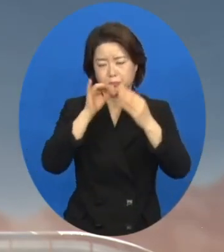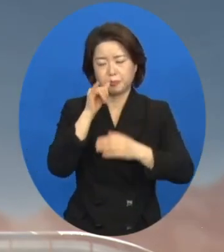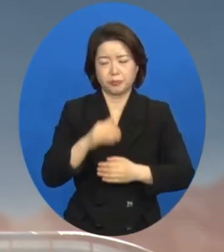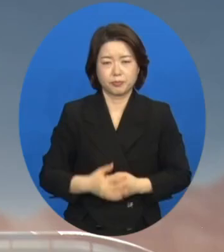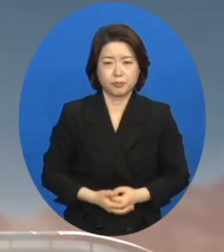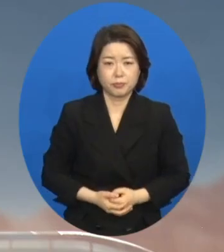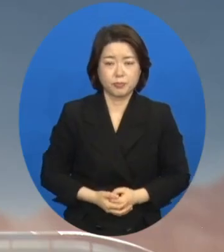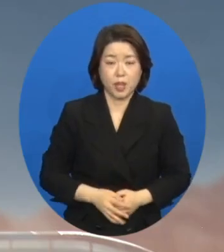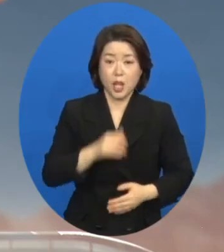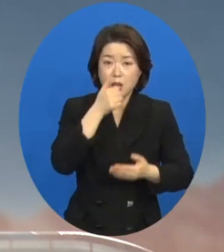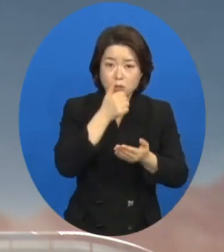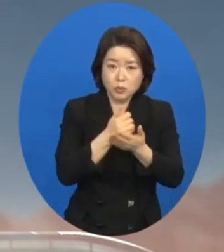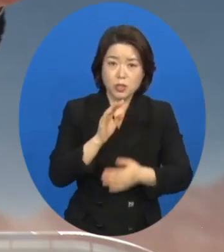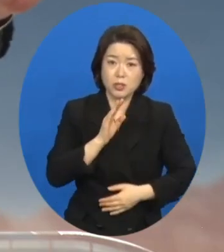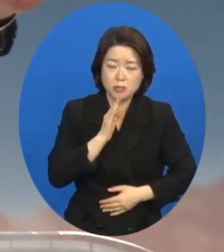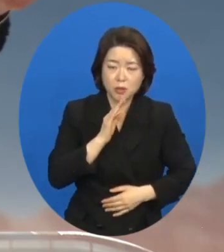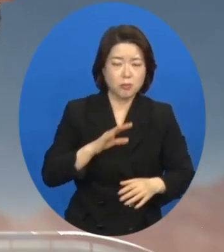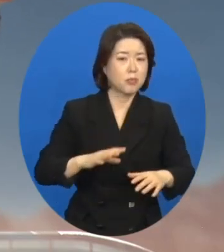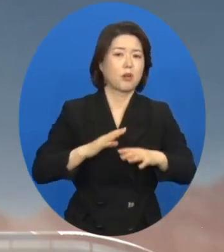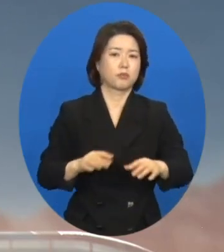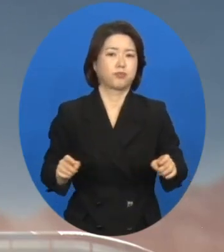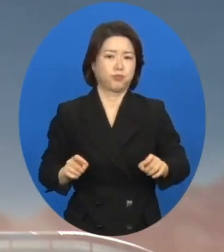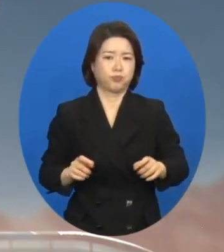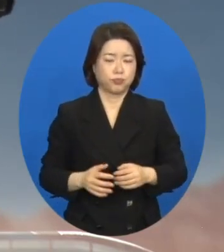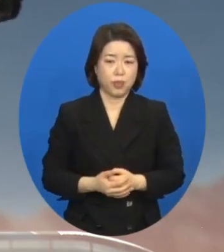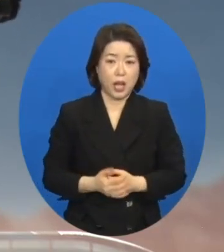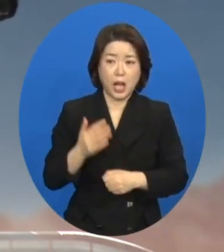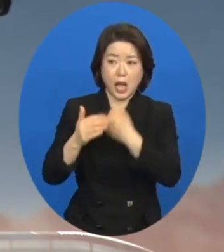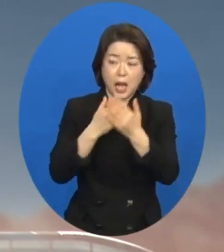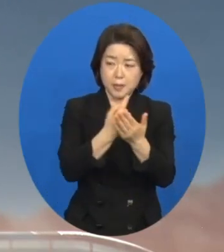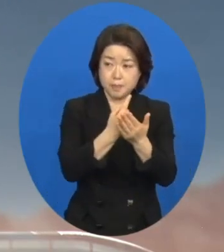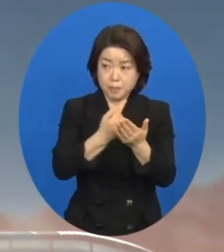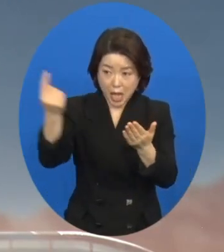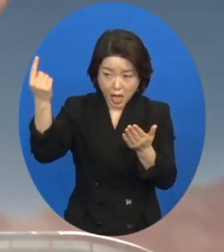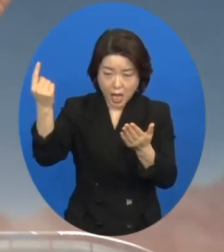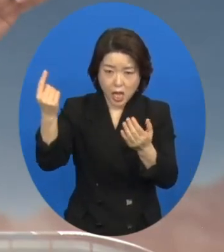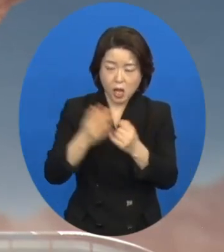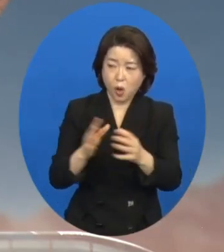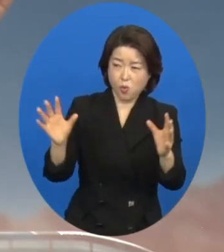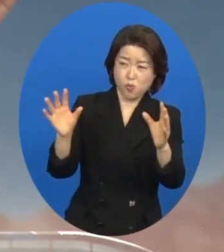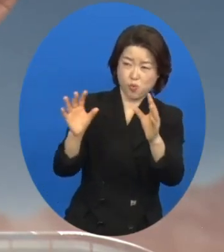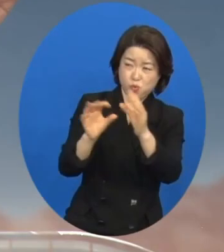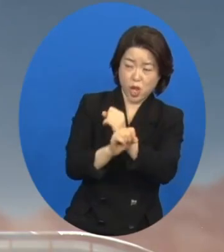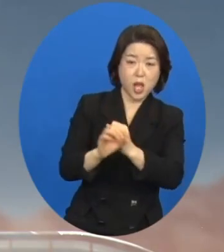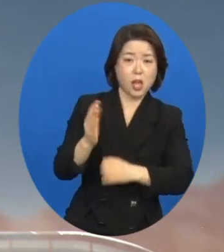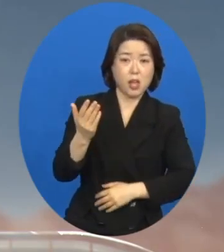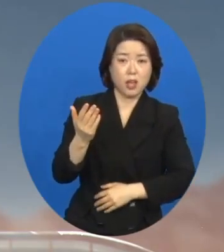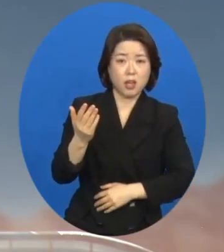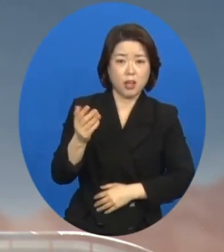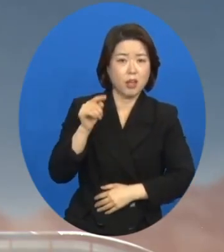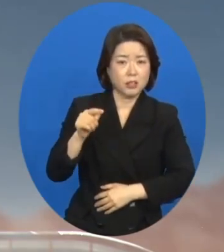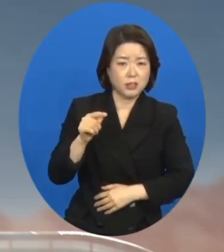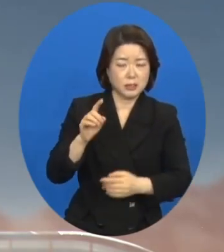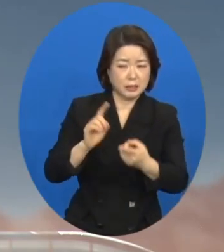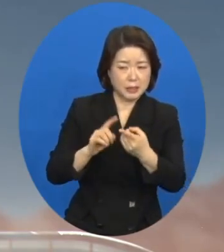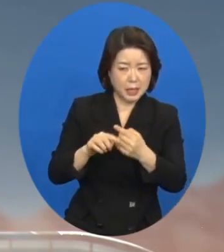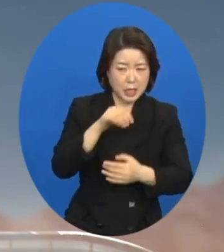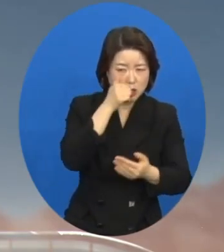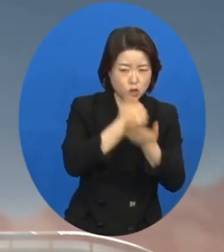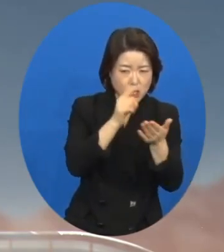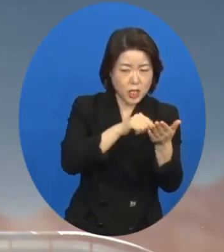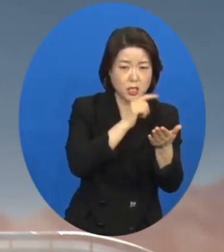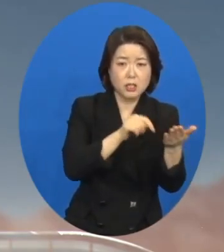여러분, 죄는요 정말 무서운 거예요. 하나님의 임재를 떠나가게 하고요, 소멸하게 하고요, 그 다음에 그에 대한 죄의